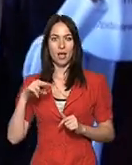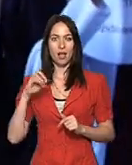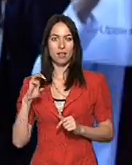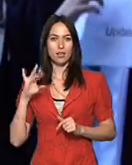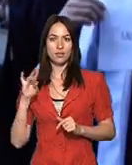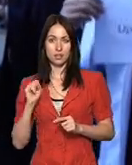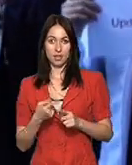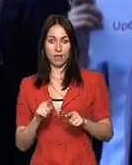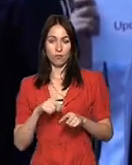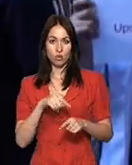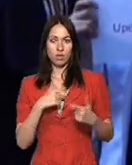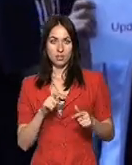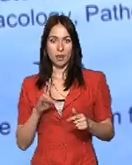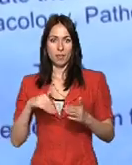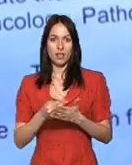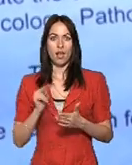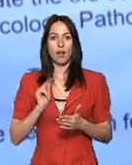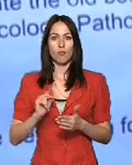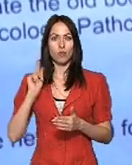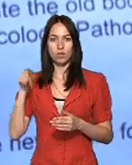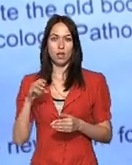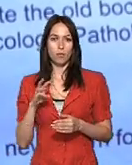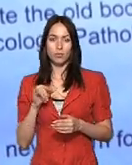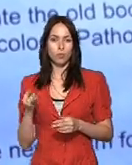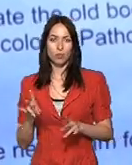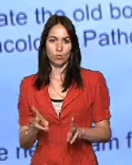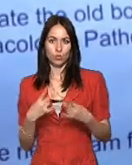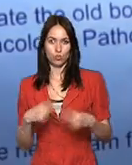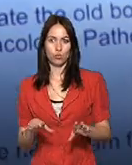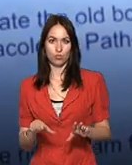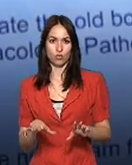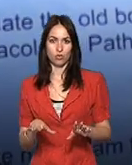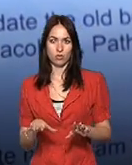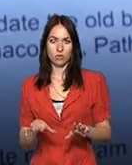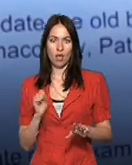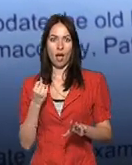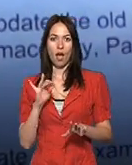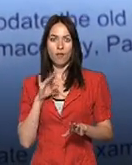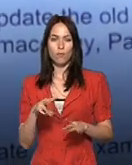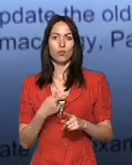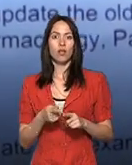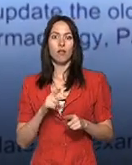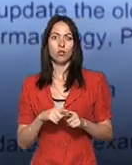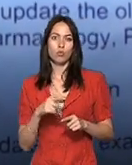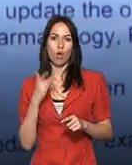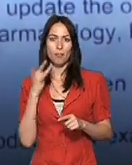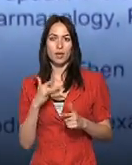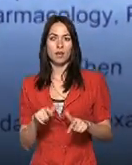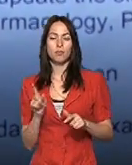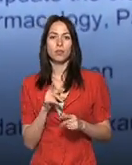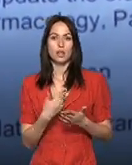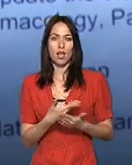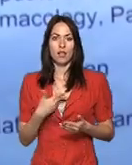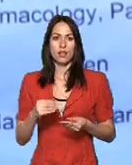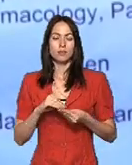на батьківщині йому не потрібен. IFOM, ну, американський екзамен. Для нас це найбільша проблема, тому що ніхто